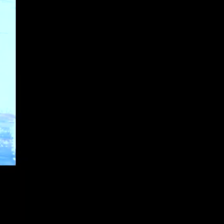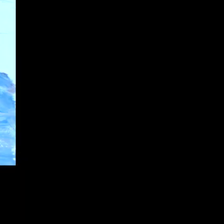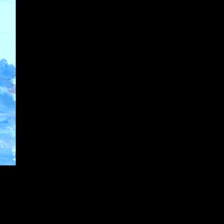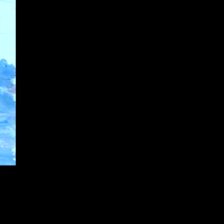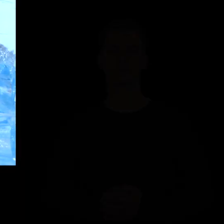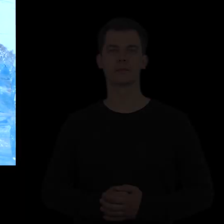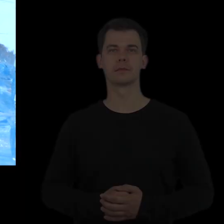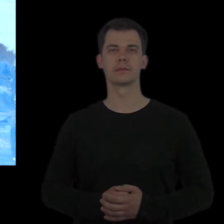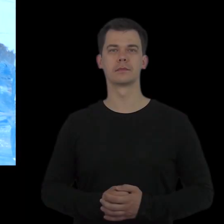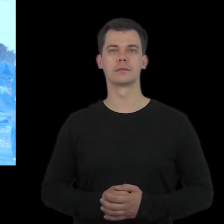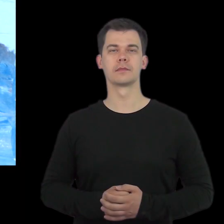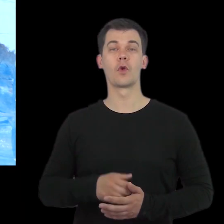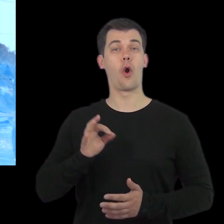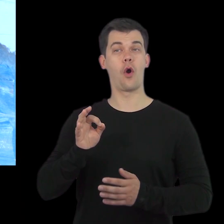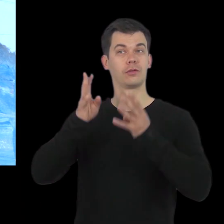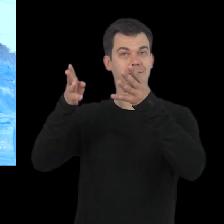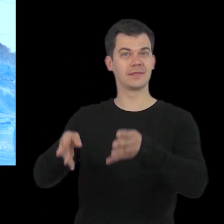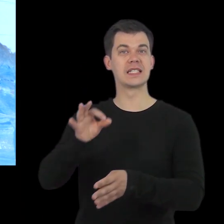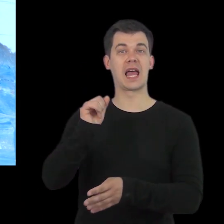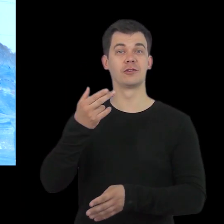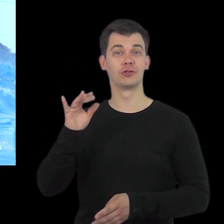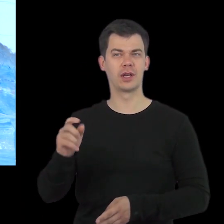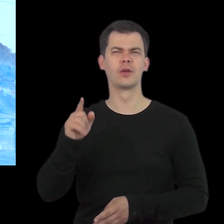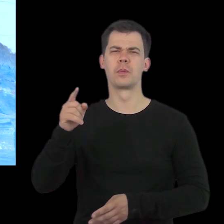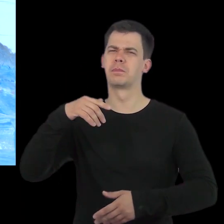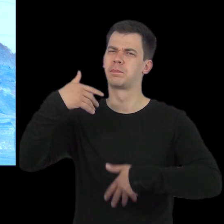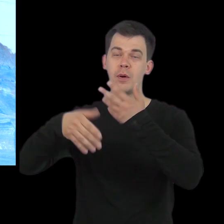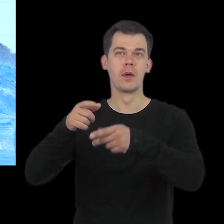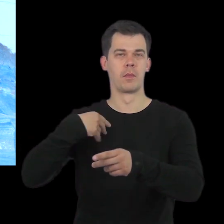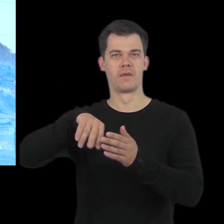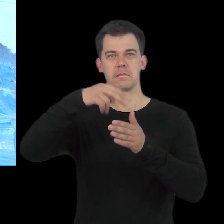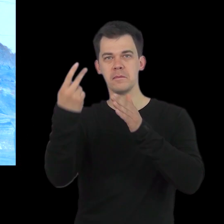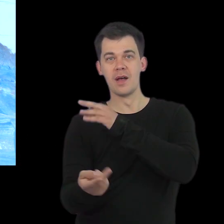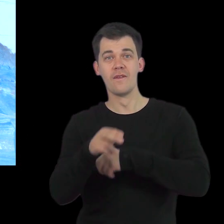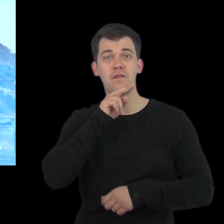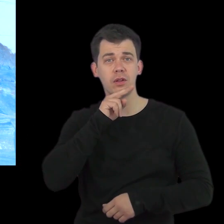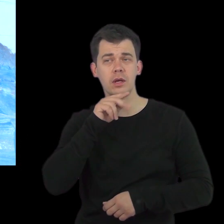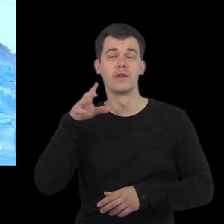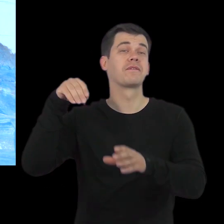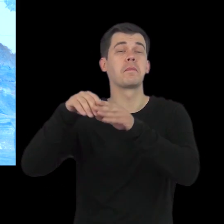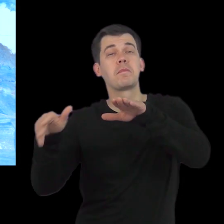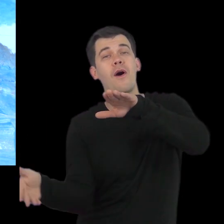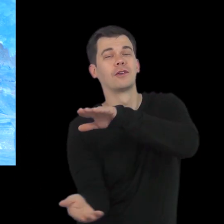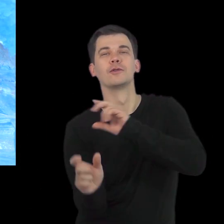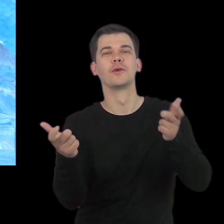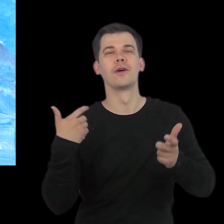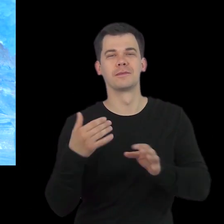O Stańczyku, który w porcie Fikumiku wpadł do wody i jakie tam miał przygody.